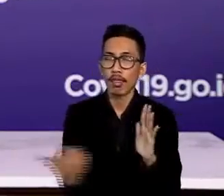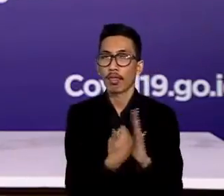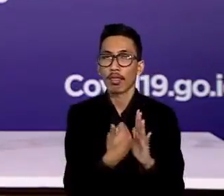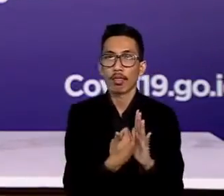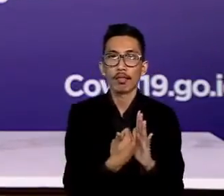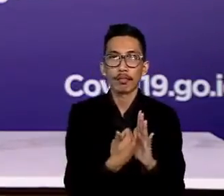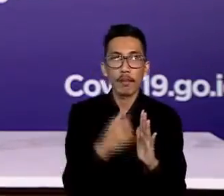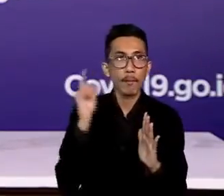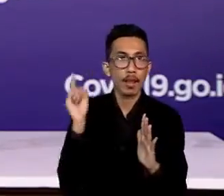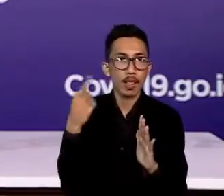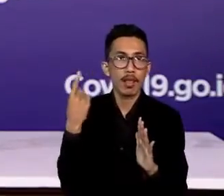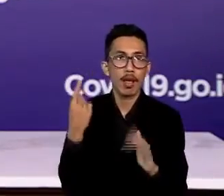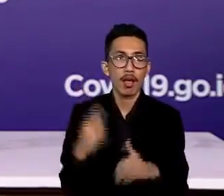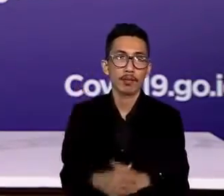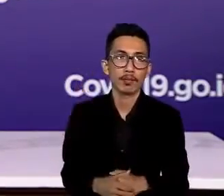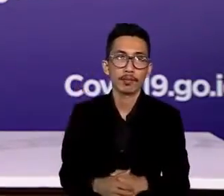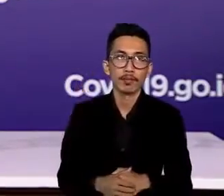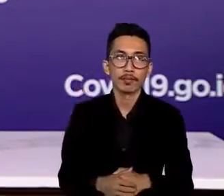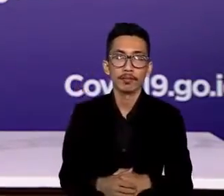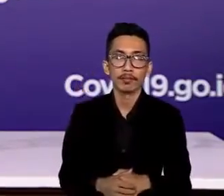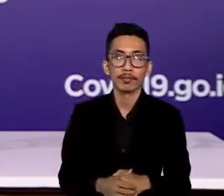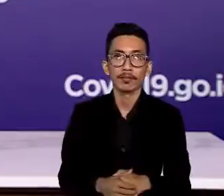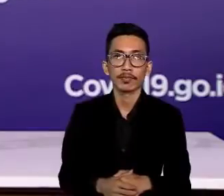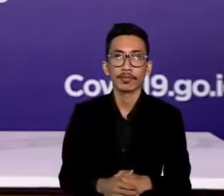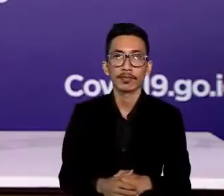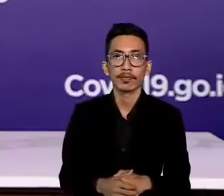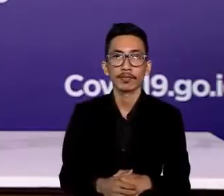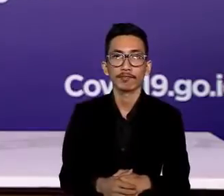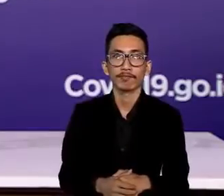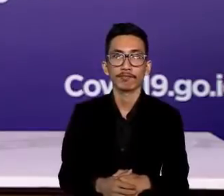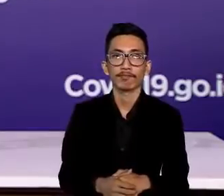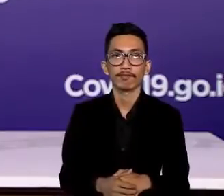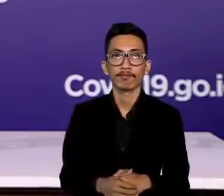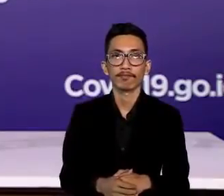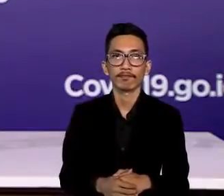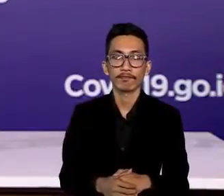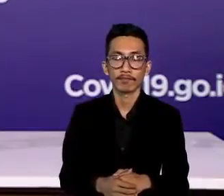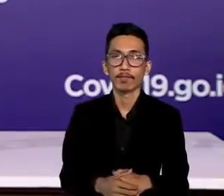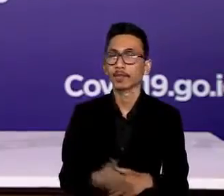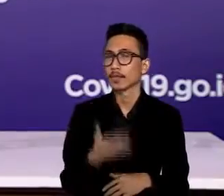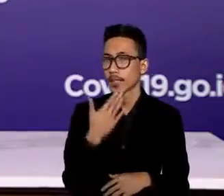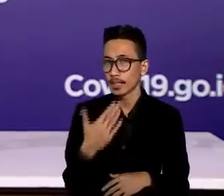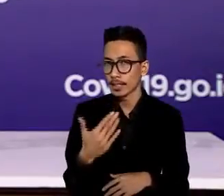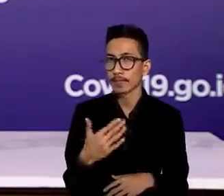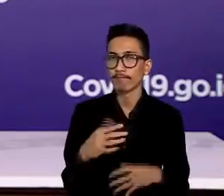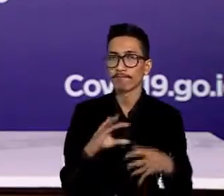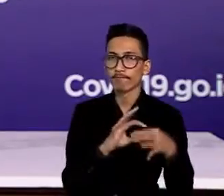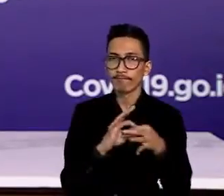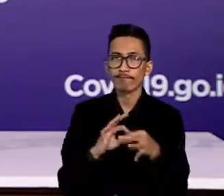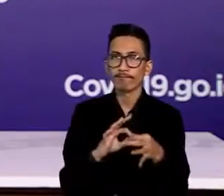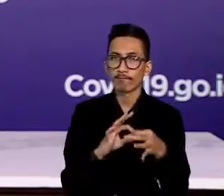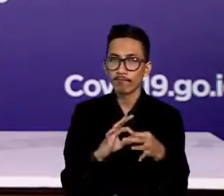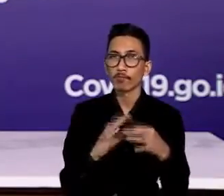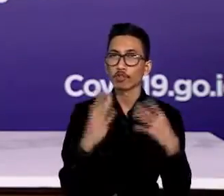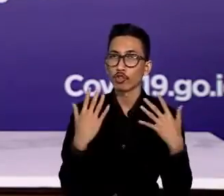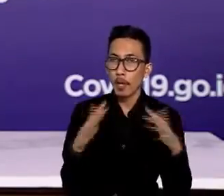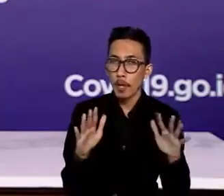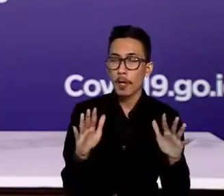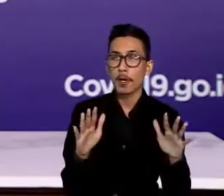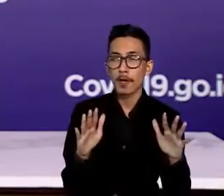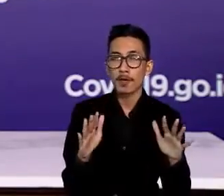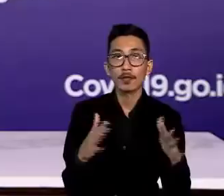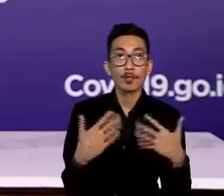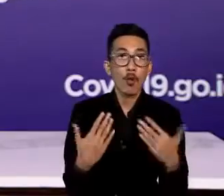oleh pemerintah oleh karena itu saya ucapkan terima kasih atas kerjasama dan semoga dalam beberapa